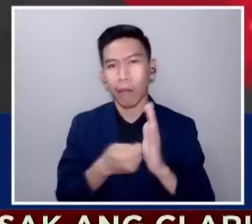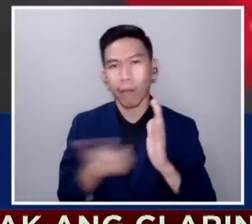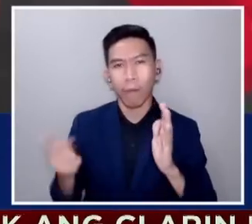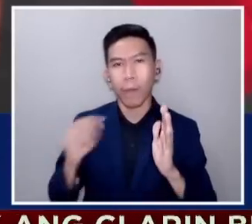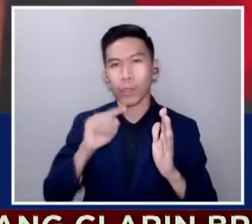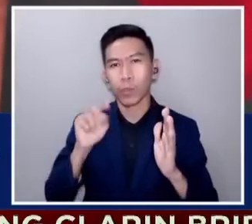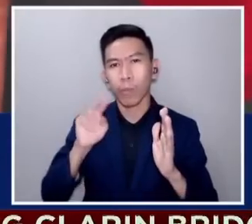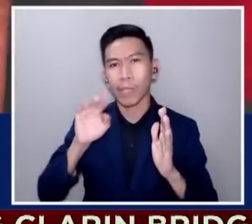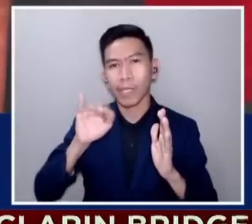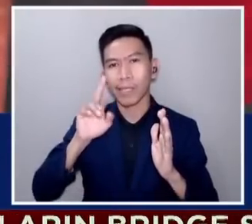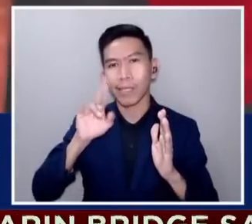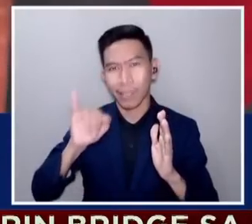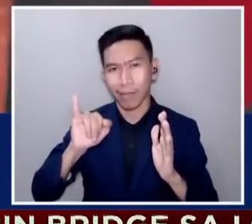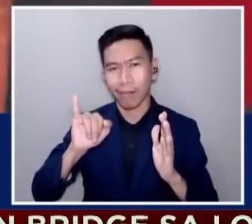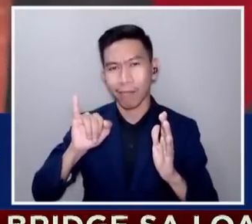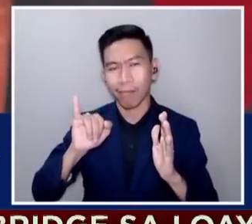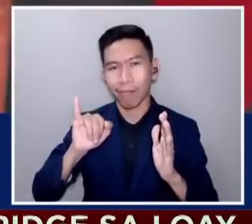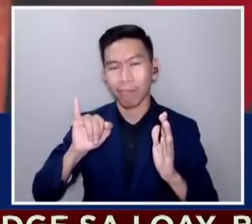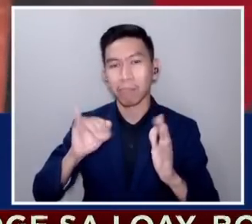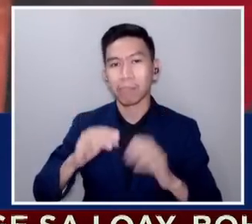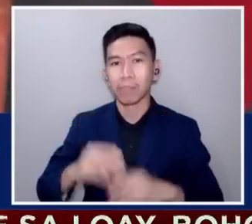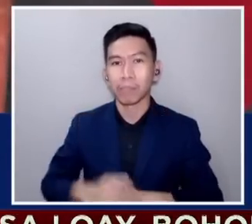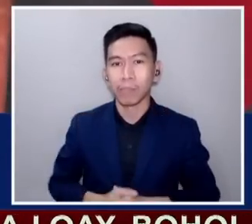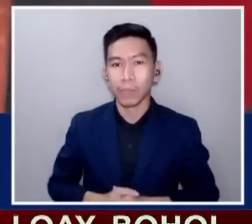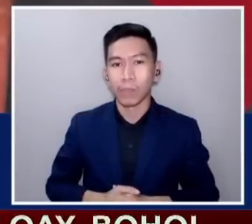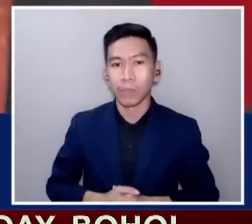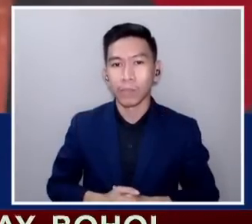kasi sa part ko na